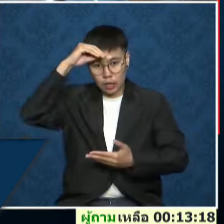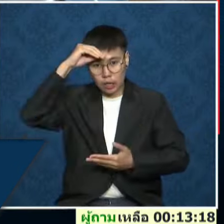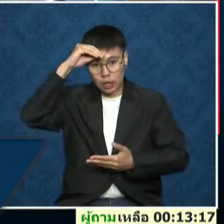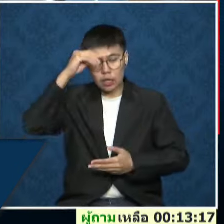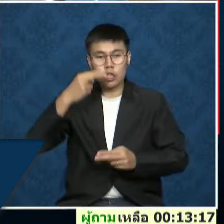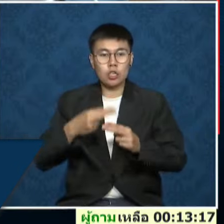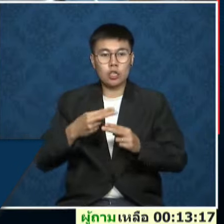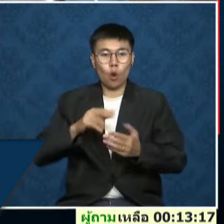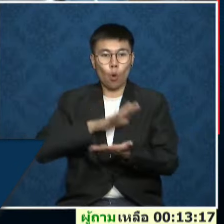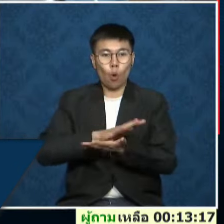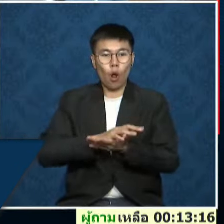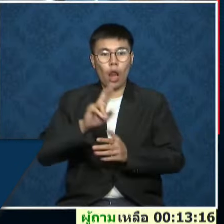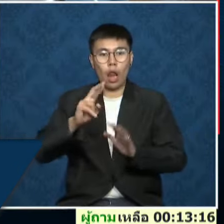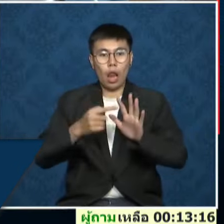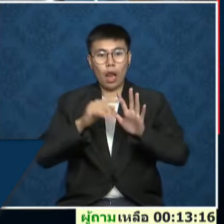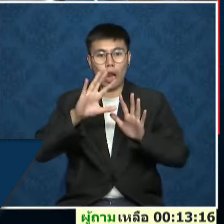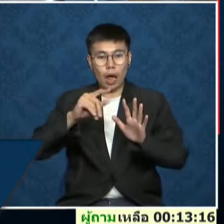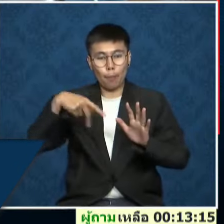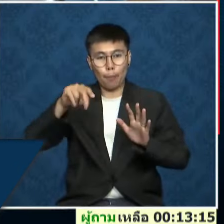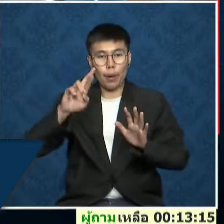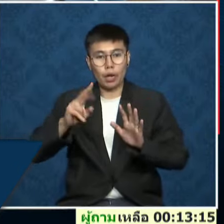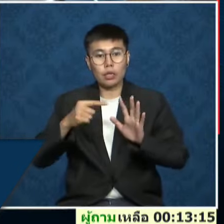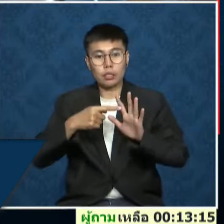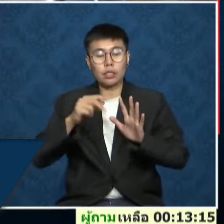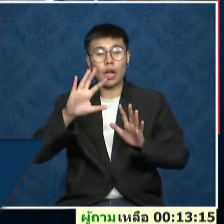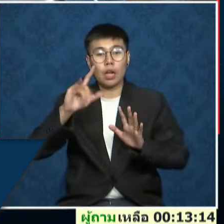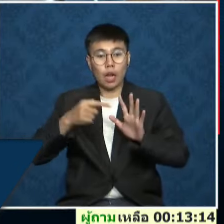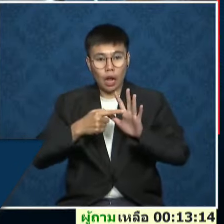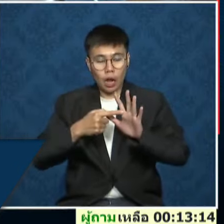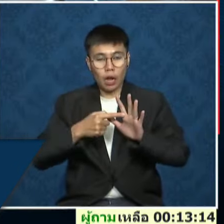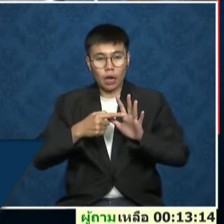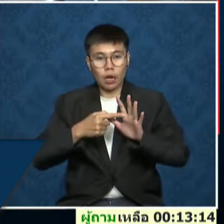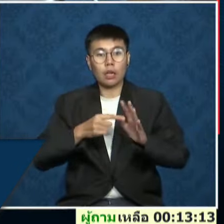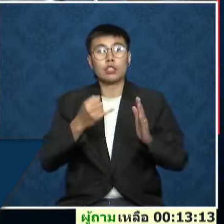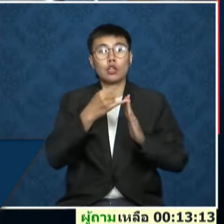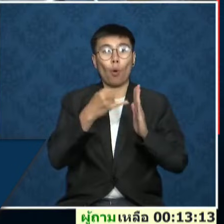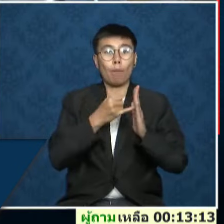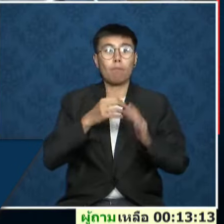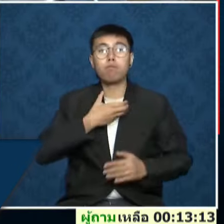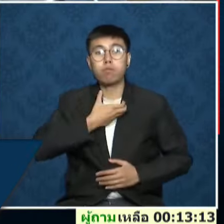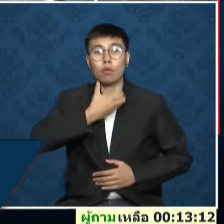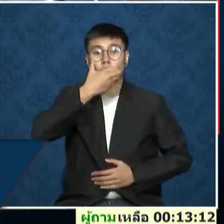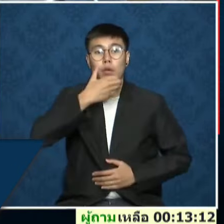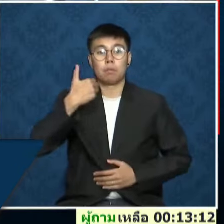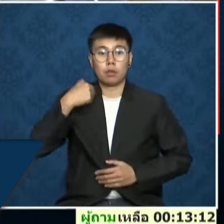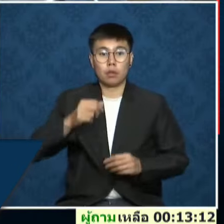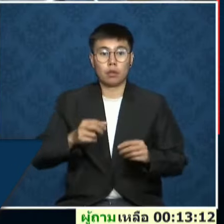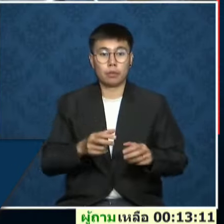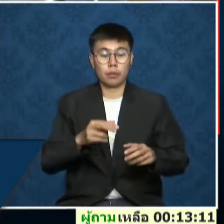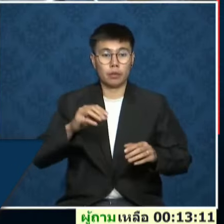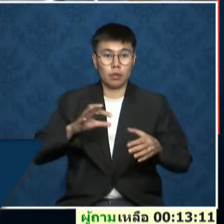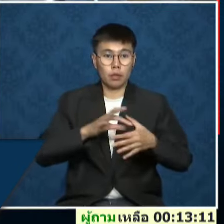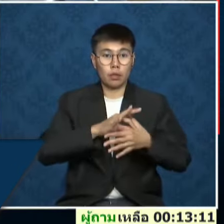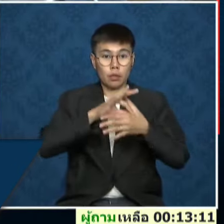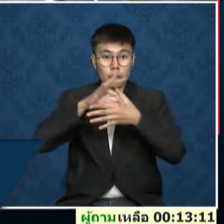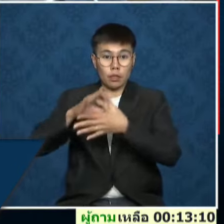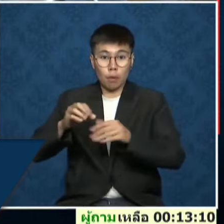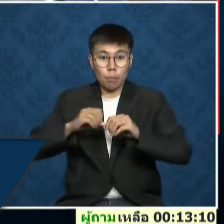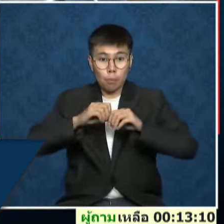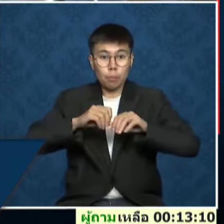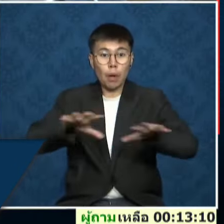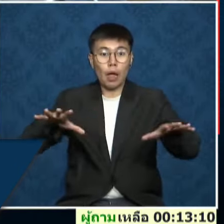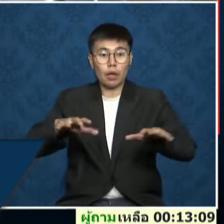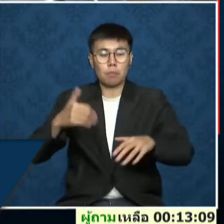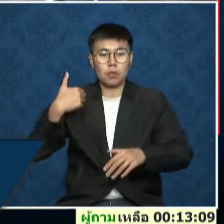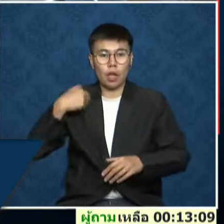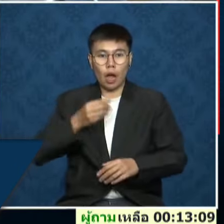ชประชานุเคราะห์21อำเภอแม่ลาน้อยจังหวัดแม่ฮ่องสอนแชร์ลงโซเชียลมีเดียให้เห็นเมนูอาหารที่แท้จริงของโรง